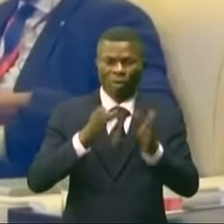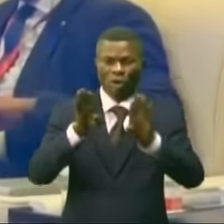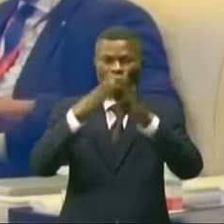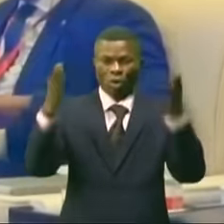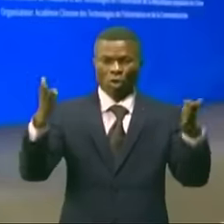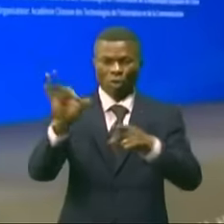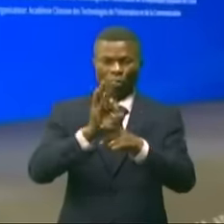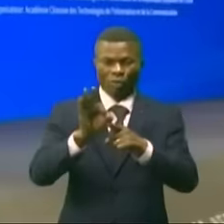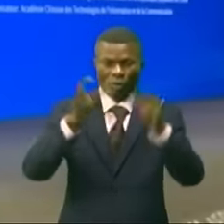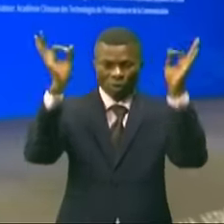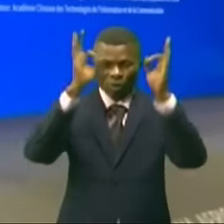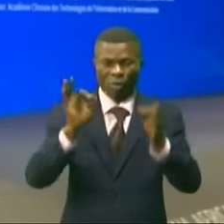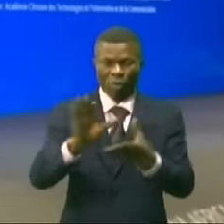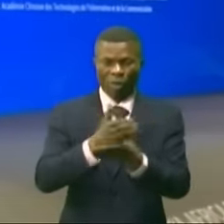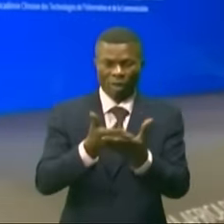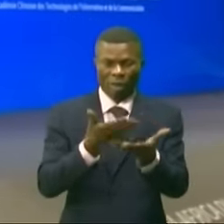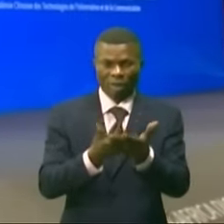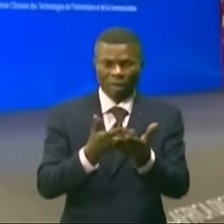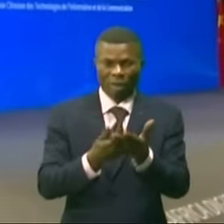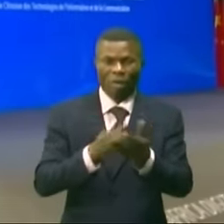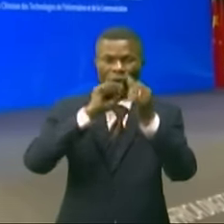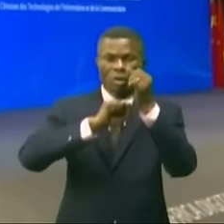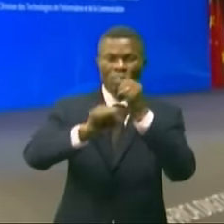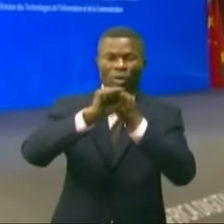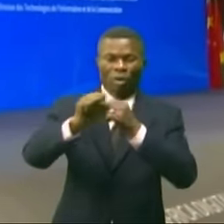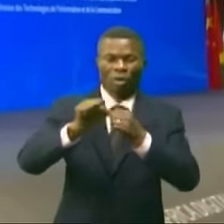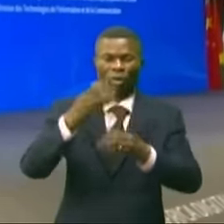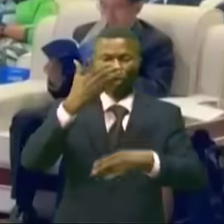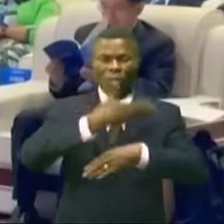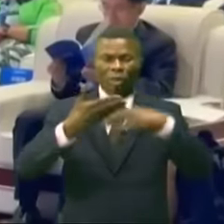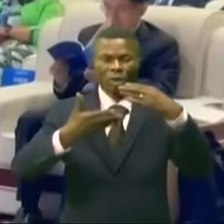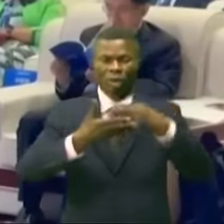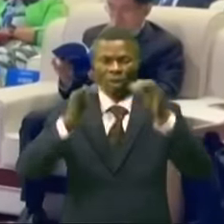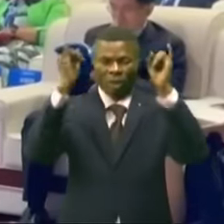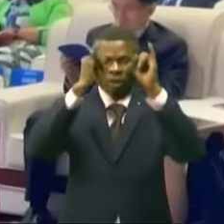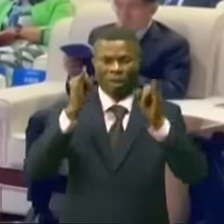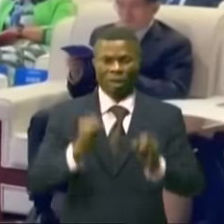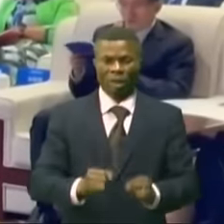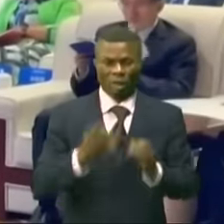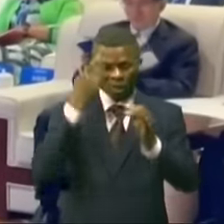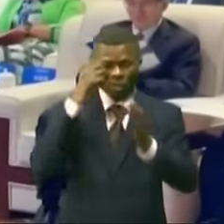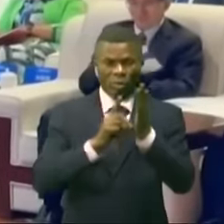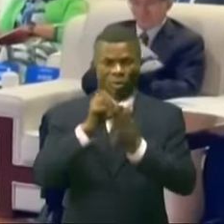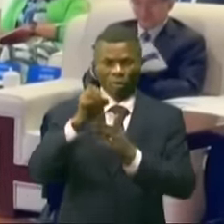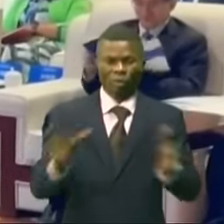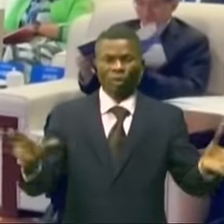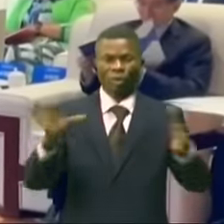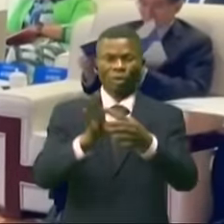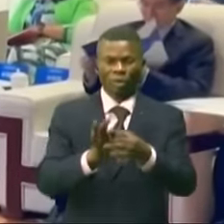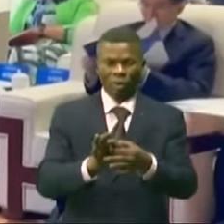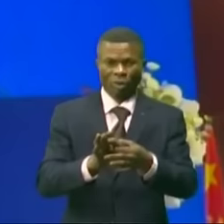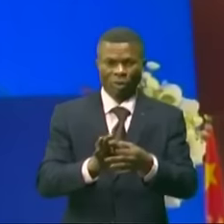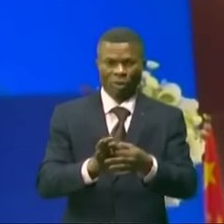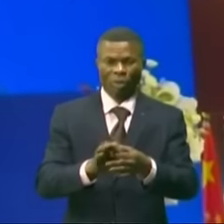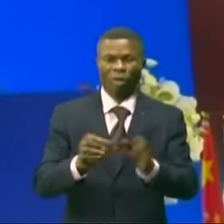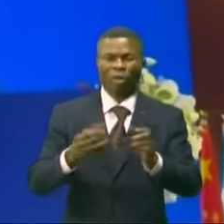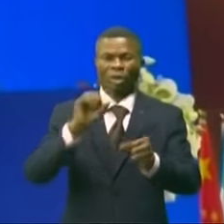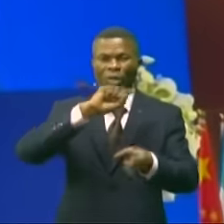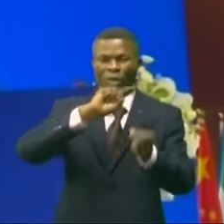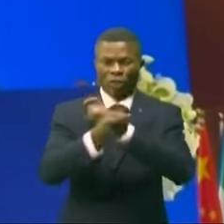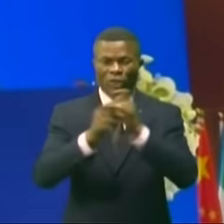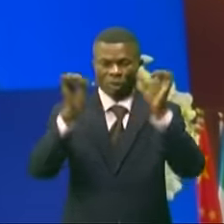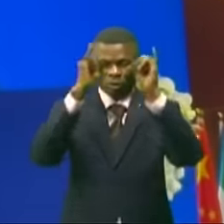ces assises entre autres la promotion de l'infrastructure numérique pour un développement inclusif et la transformation